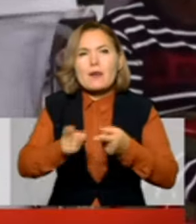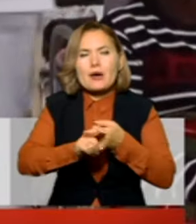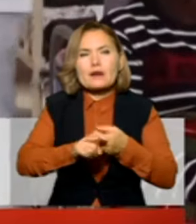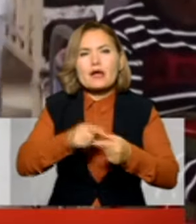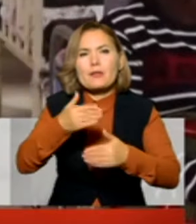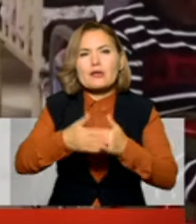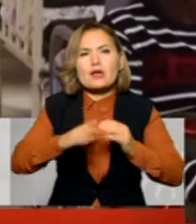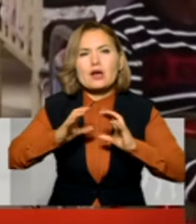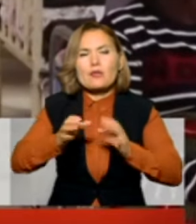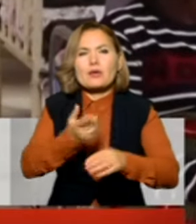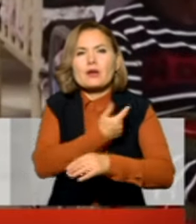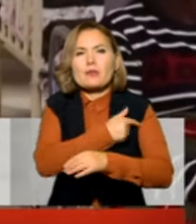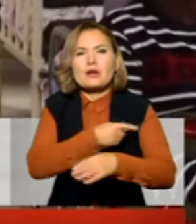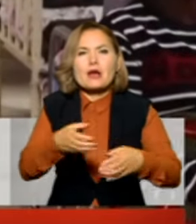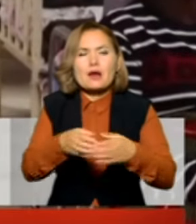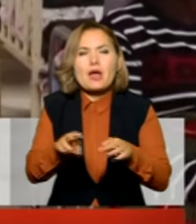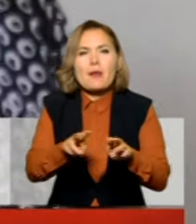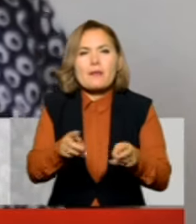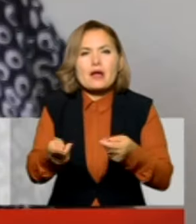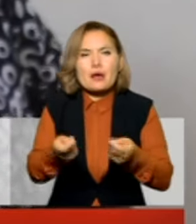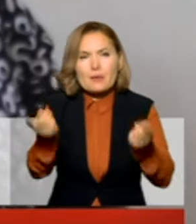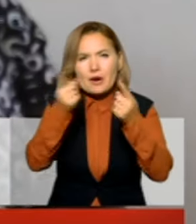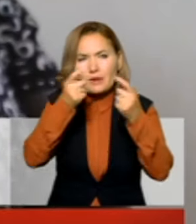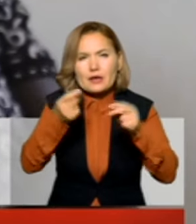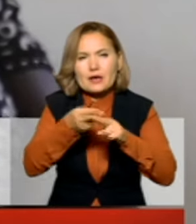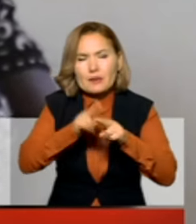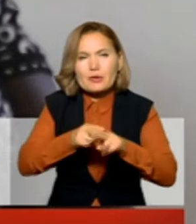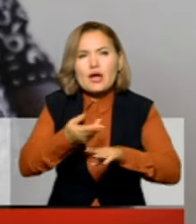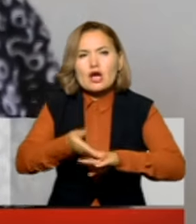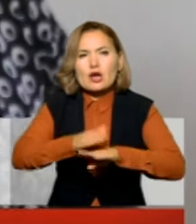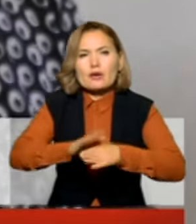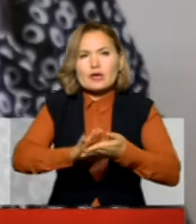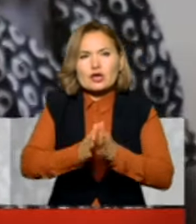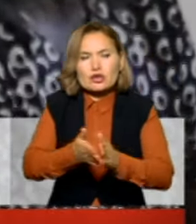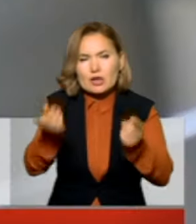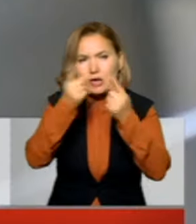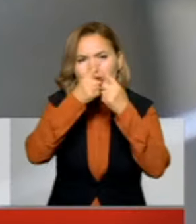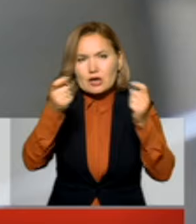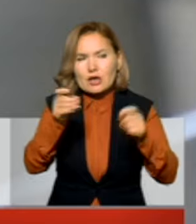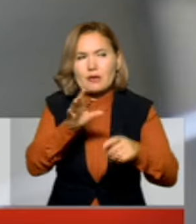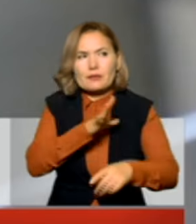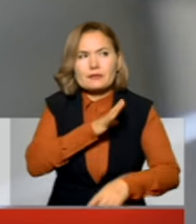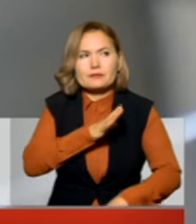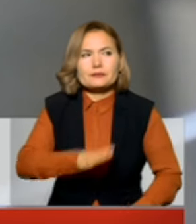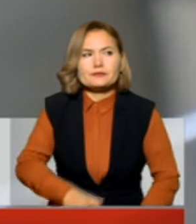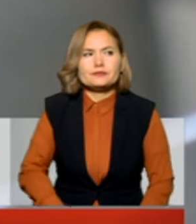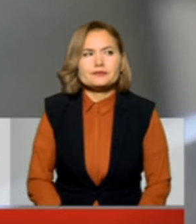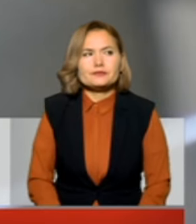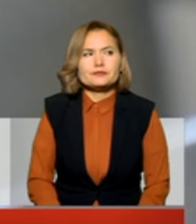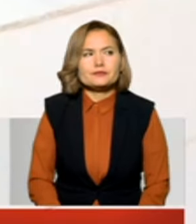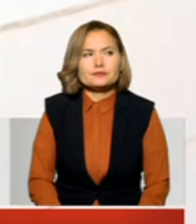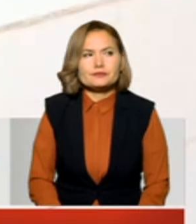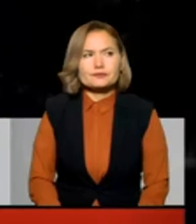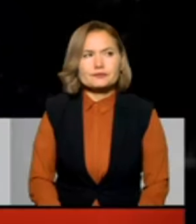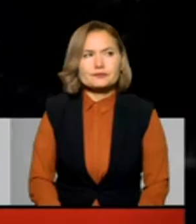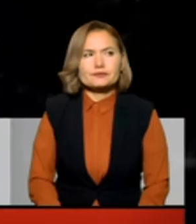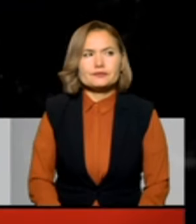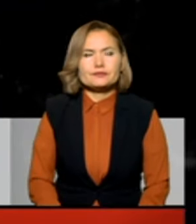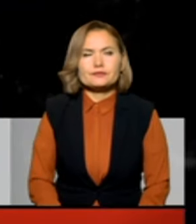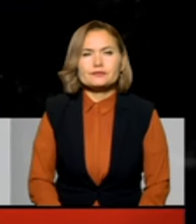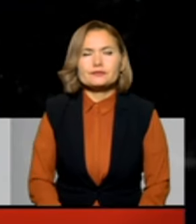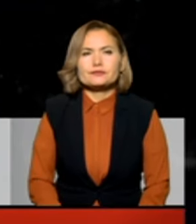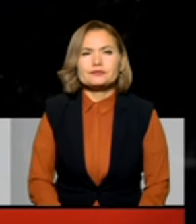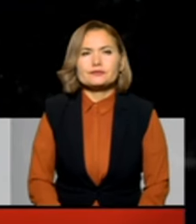жақында дүниежүзілік денсаулық сақтау министрлігі жаһандық деңгейде төтенше жағдай жариялағаны белгілі. Mpox